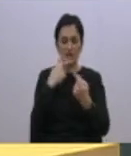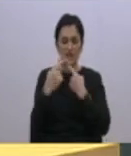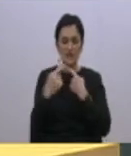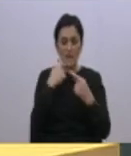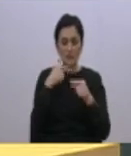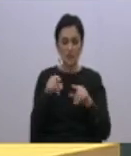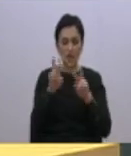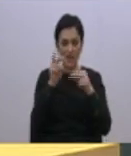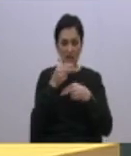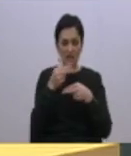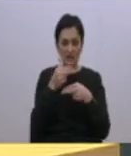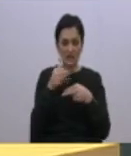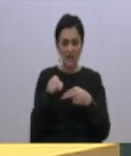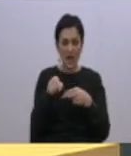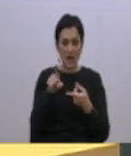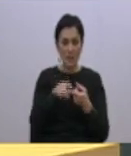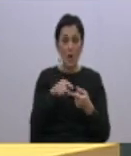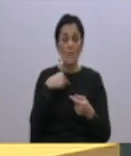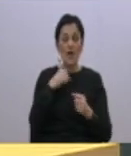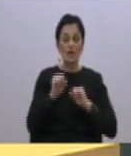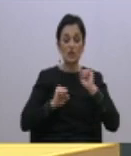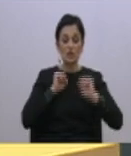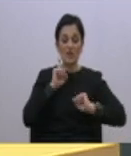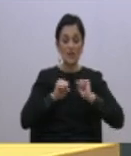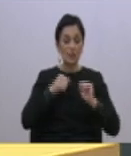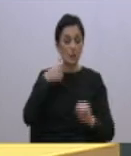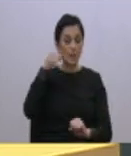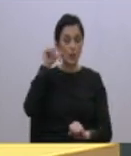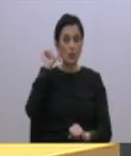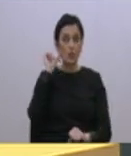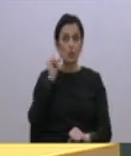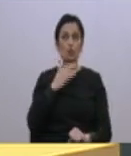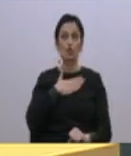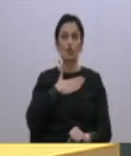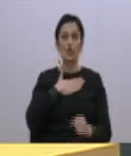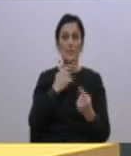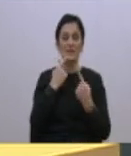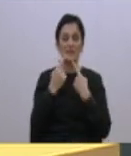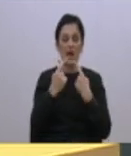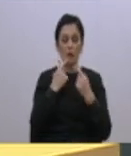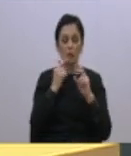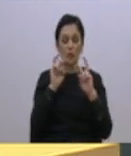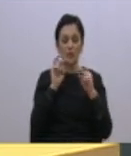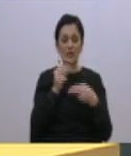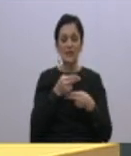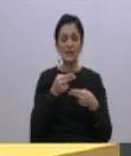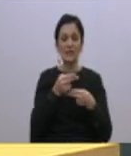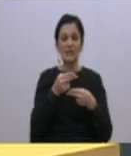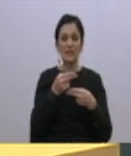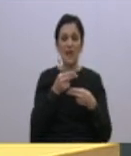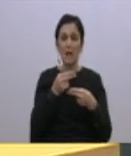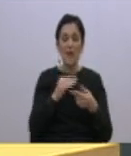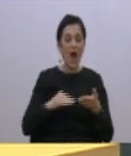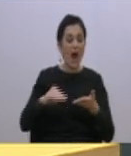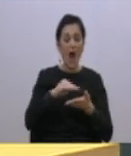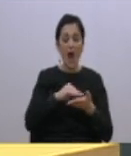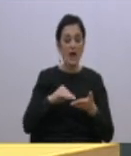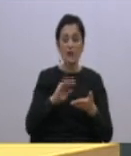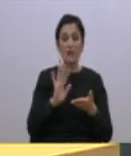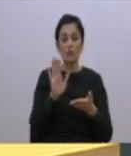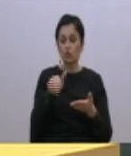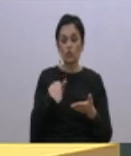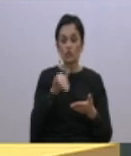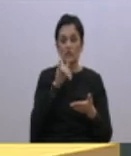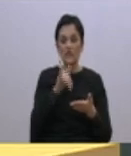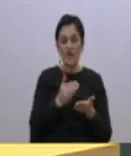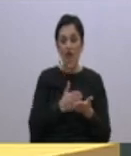bze, mșe vețe bi gușin, ce mi sa ubris teme bi. Agar gavi me oro, tum ca vera